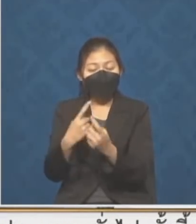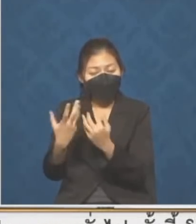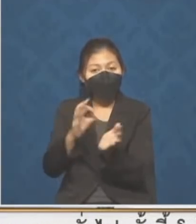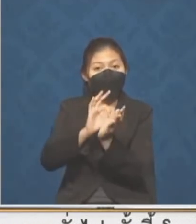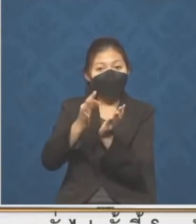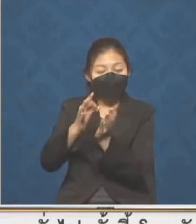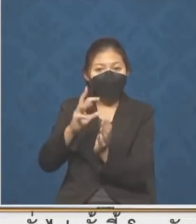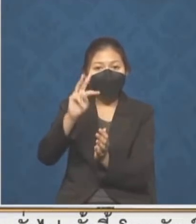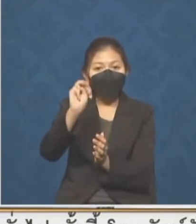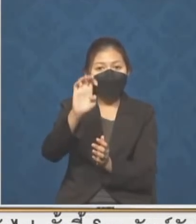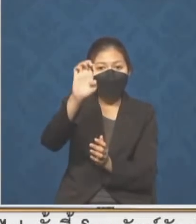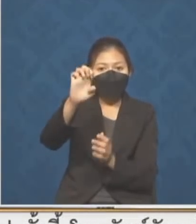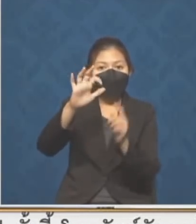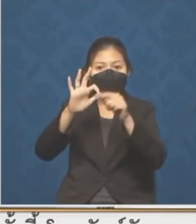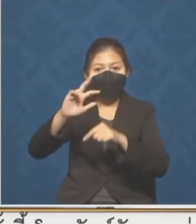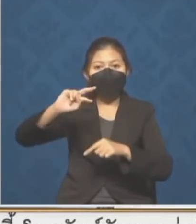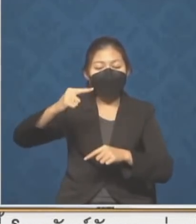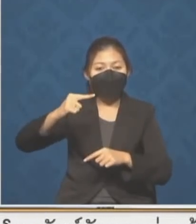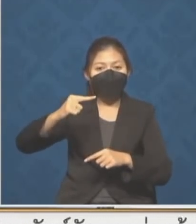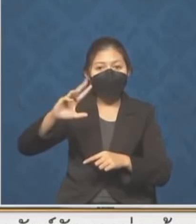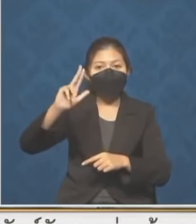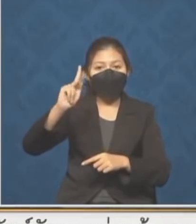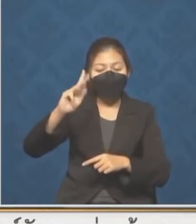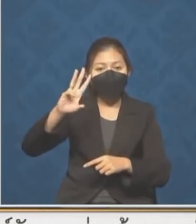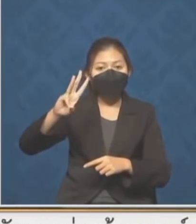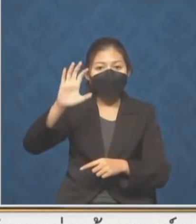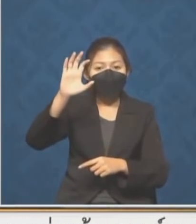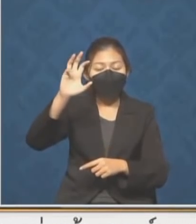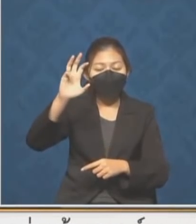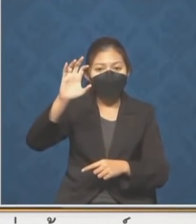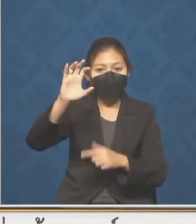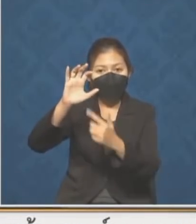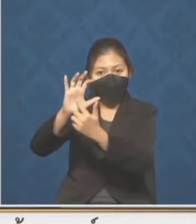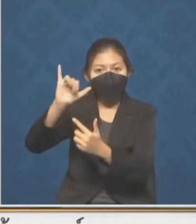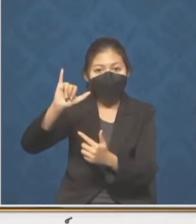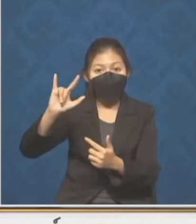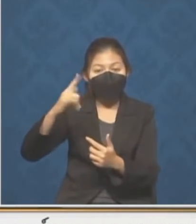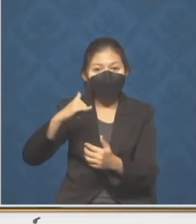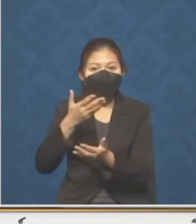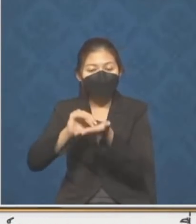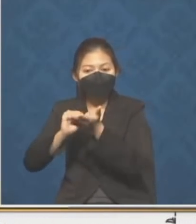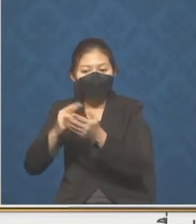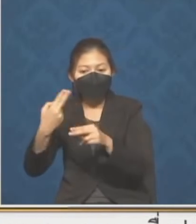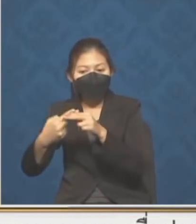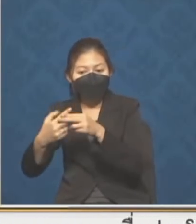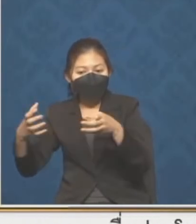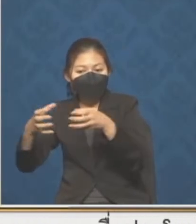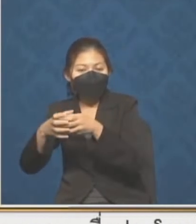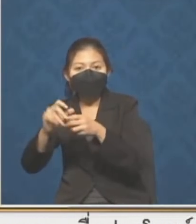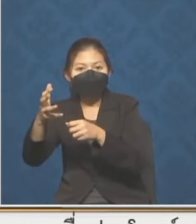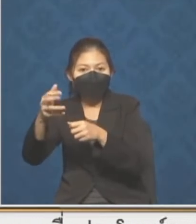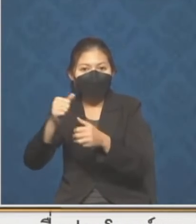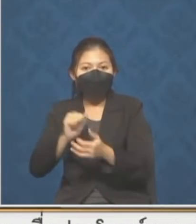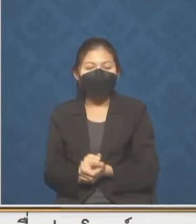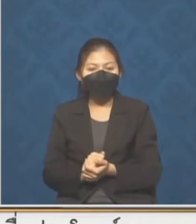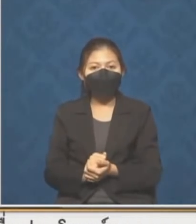ชื่อมิ่งขวัญแสงสุวรรณฮะภาษาไทยฮะขอโทษไม่มีชื่อพรรคนะฮะ ท่านมิ่งขวัญไปคิ